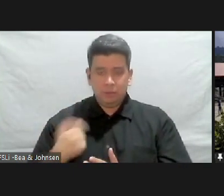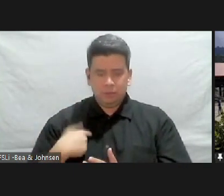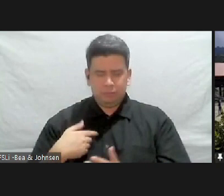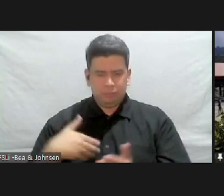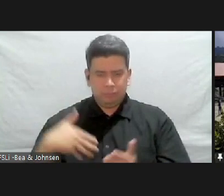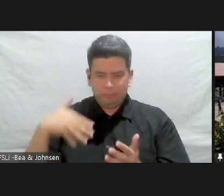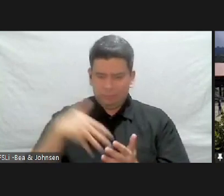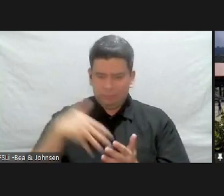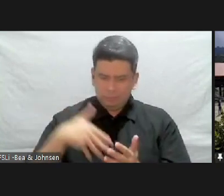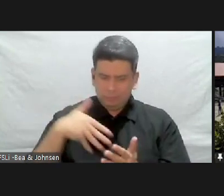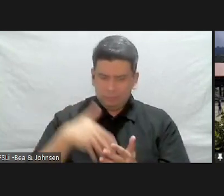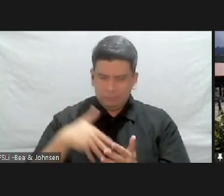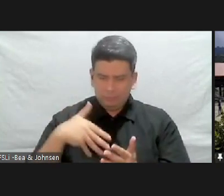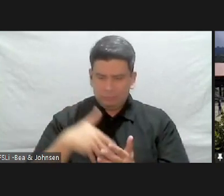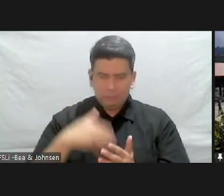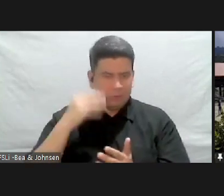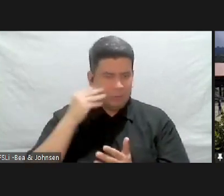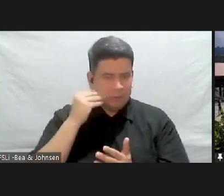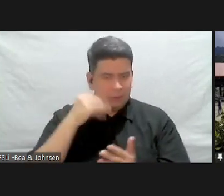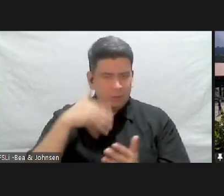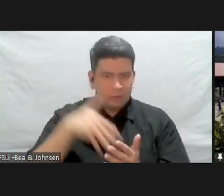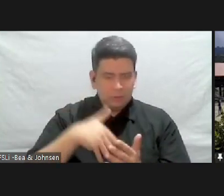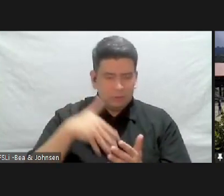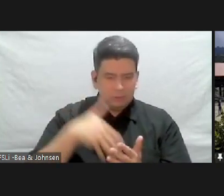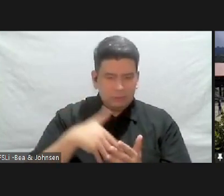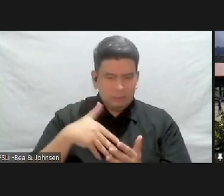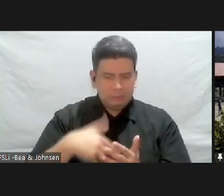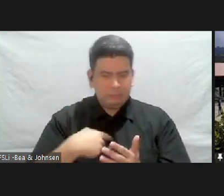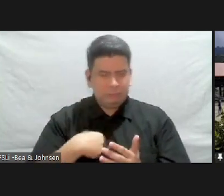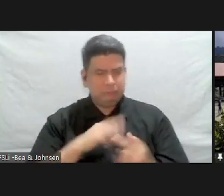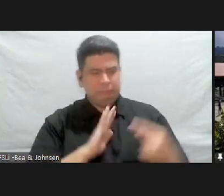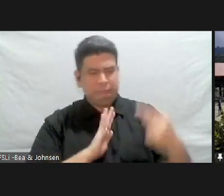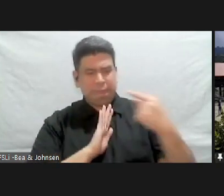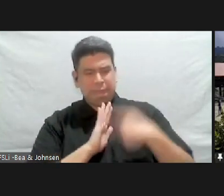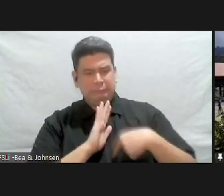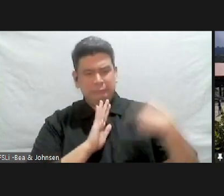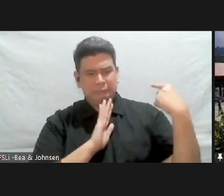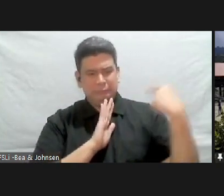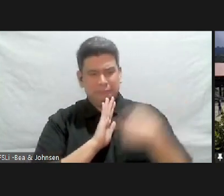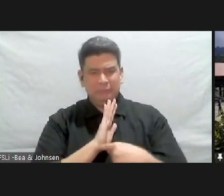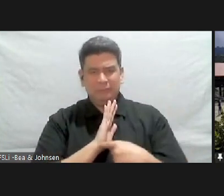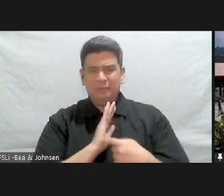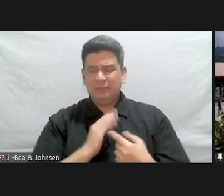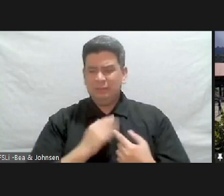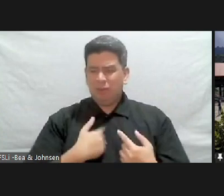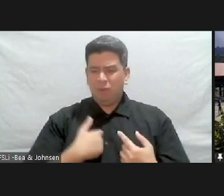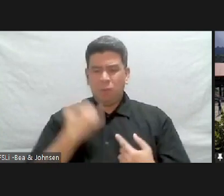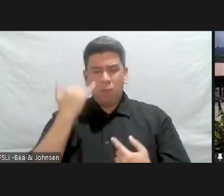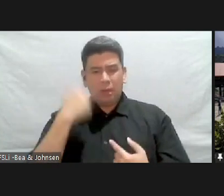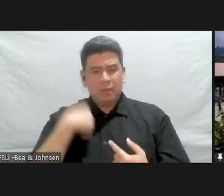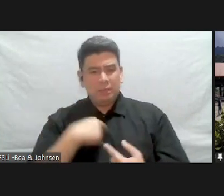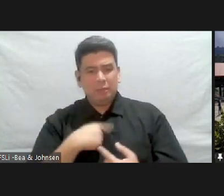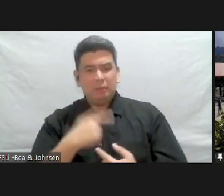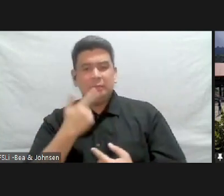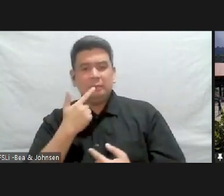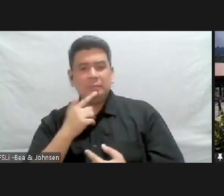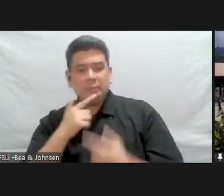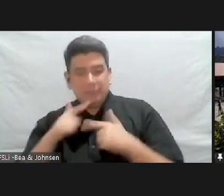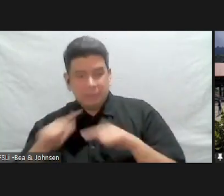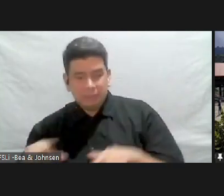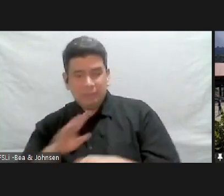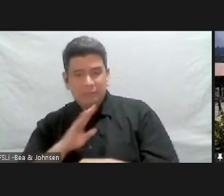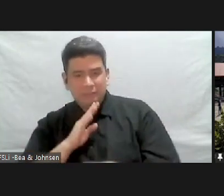talagang nakaranas po talaga ako ng discrimination pagdating sa lingwahe po. Kaya nga po sabi